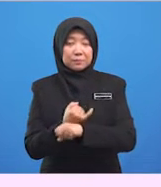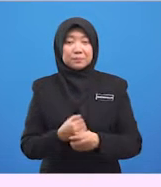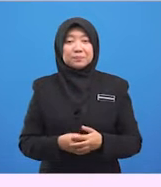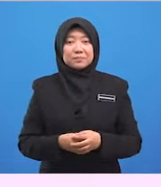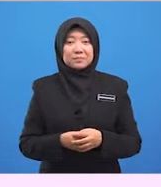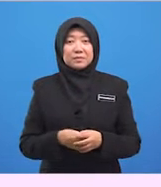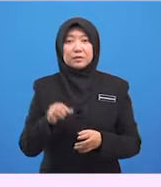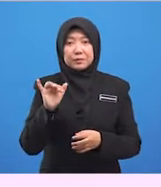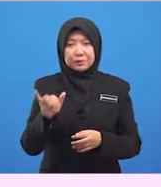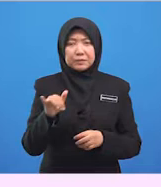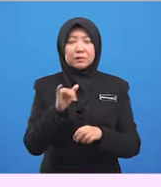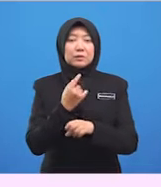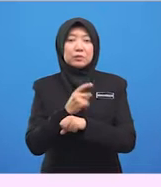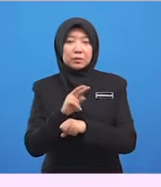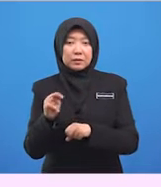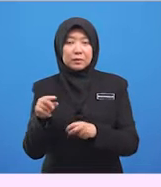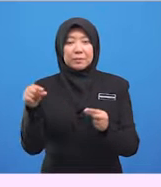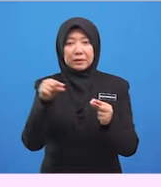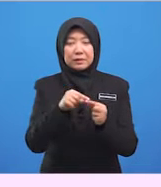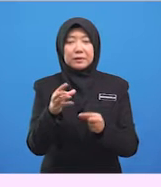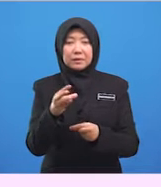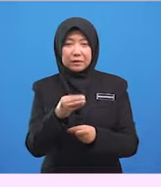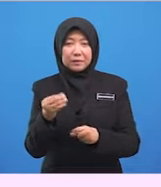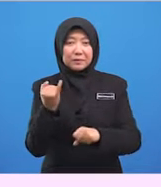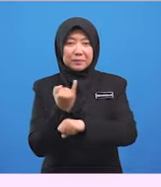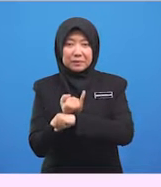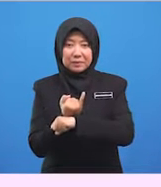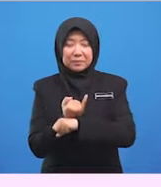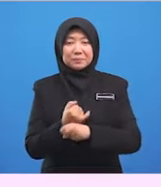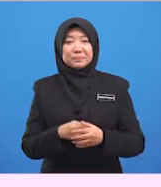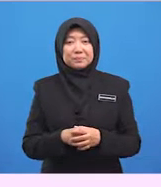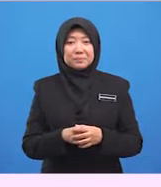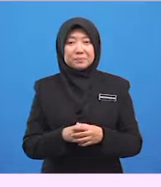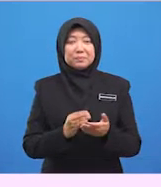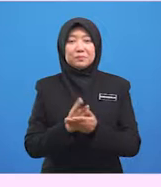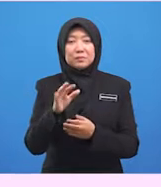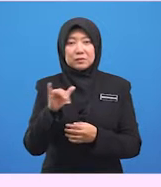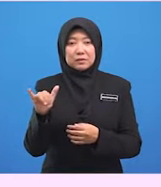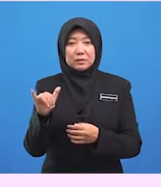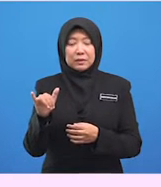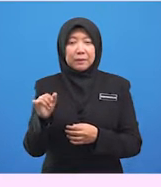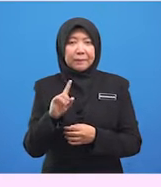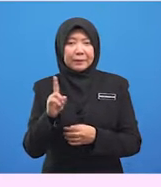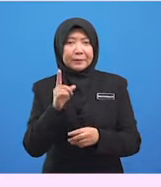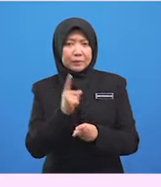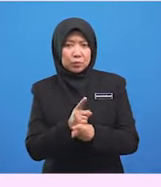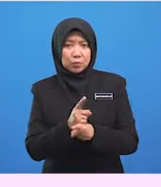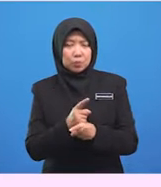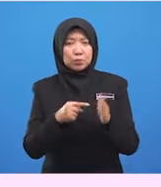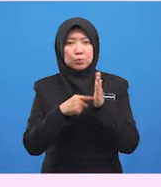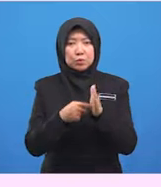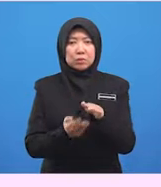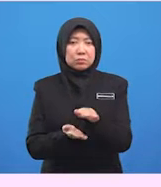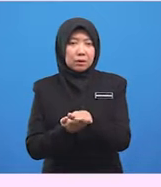Iya jawabannya elah manik dan tembikar seterusnya rasanya manakah yang betul